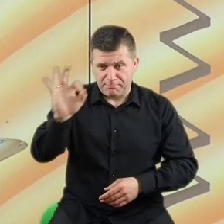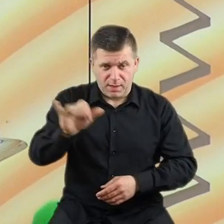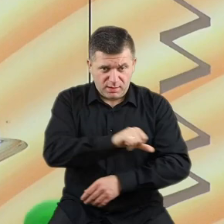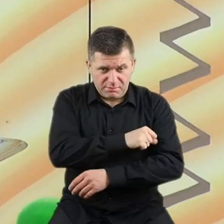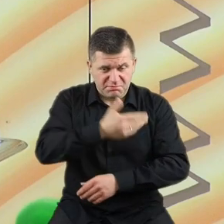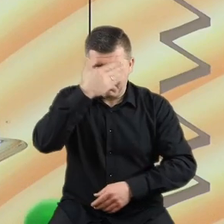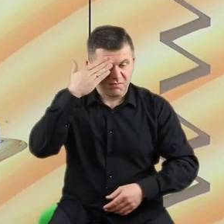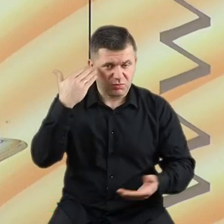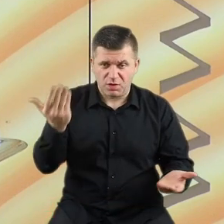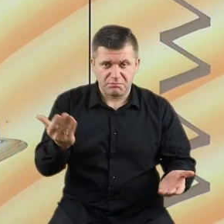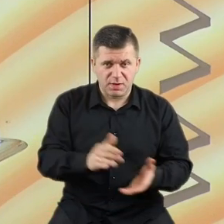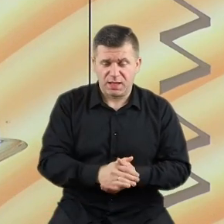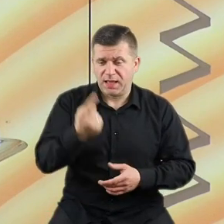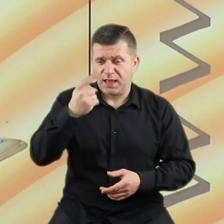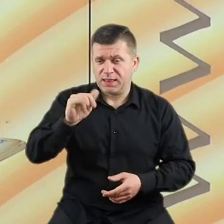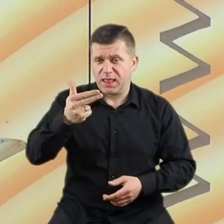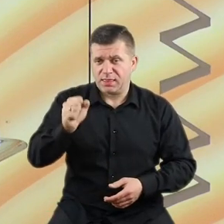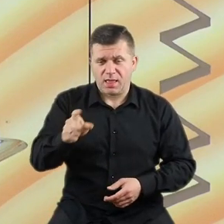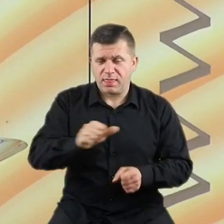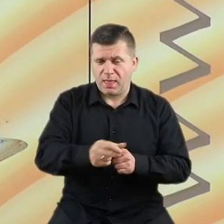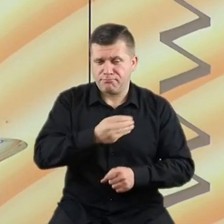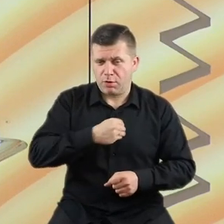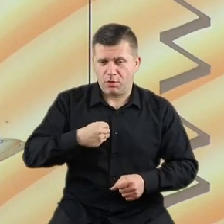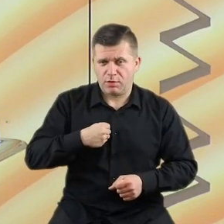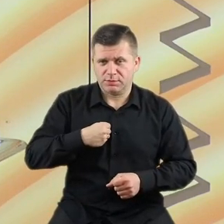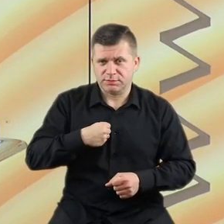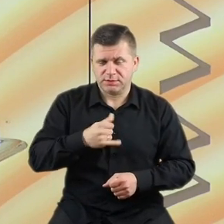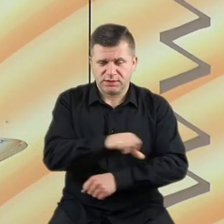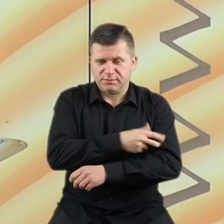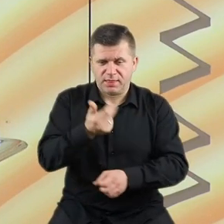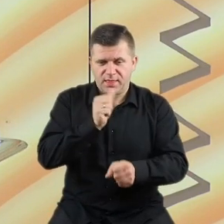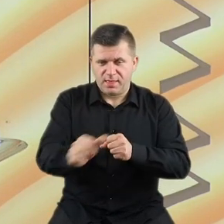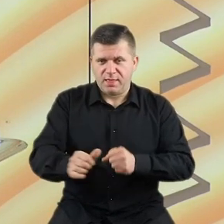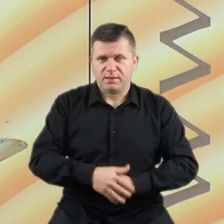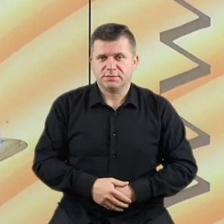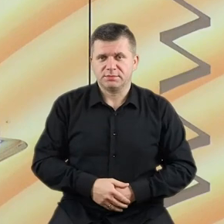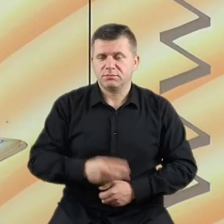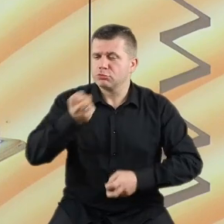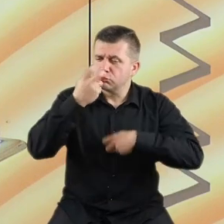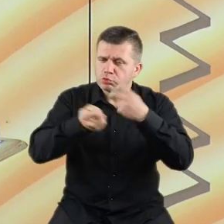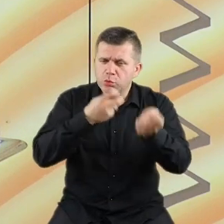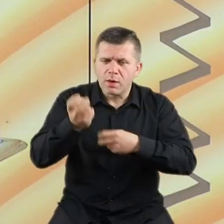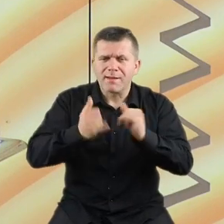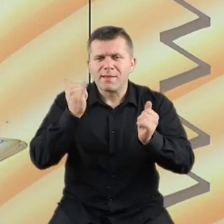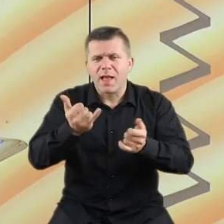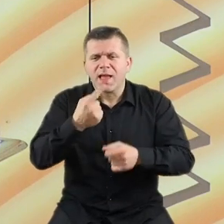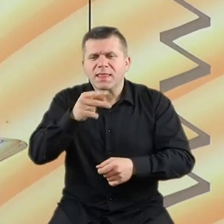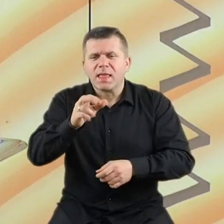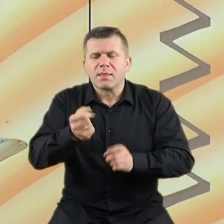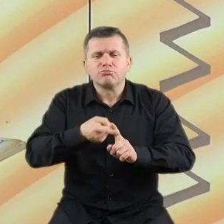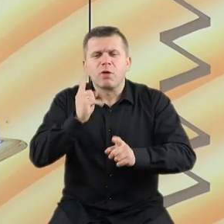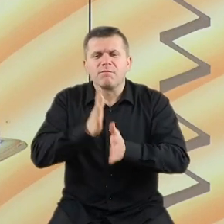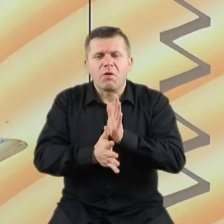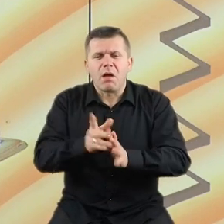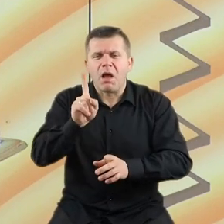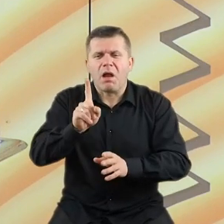wiadomo. Bo Dina to nie jest polskie imię. W każdym razie szukałam bardzo jakichś Din przedwojennych,